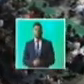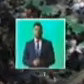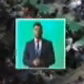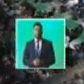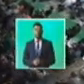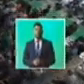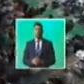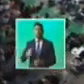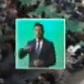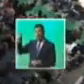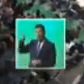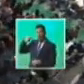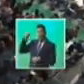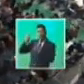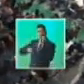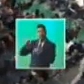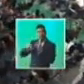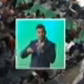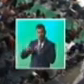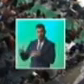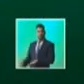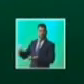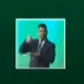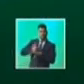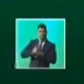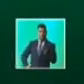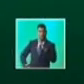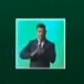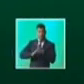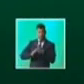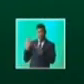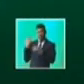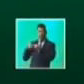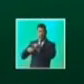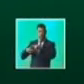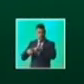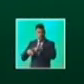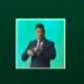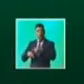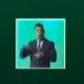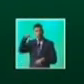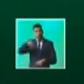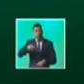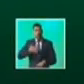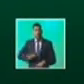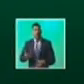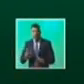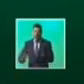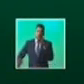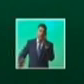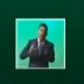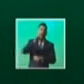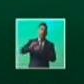άλλο ένα ποσοστό μικρότερο. Με βάση λοιπόν τους συσχετισμούς θα γίνει η συζήτηση επί των προγραμμάτων και από εκεί και